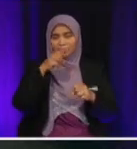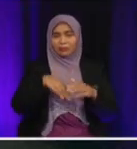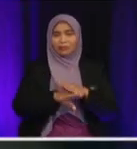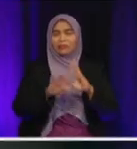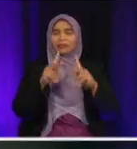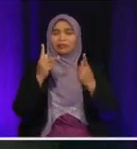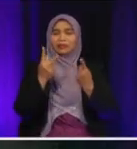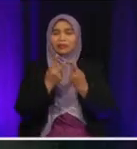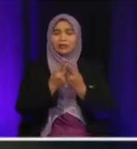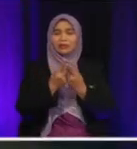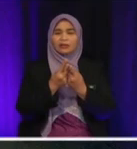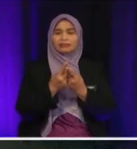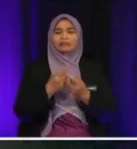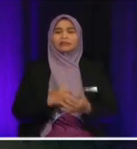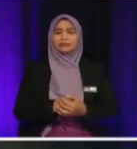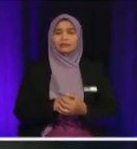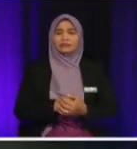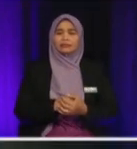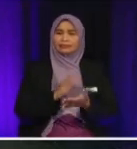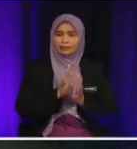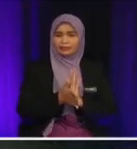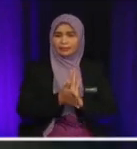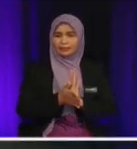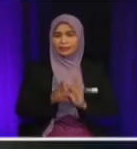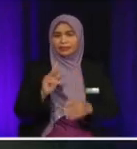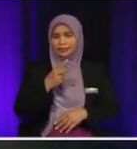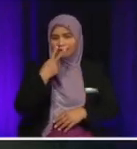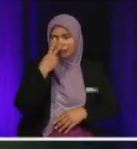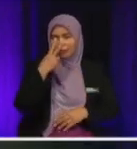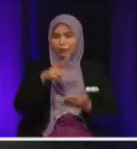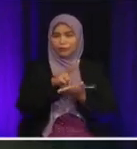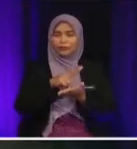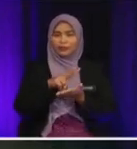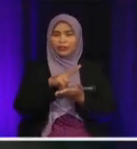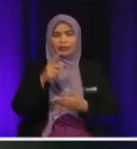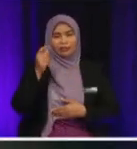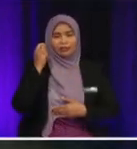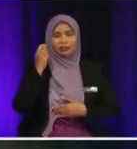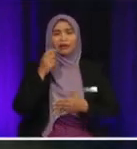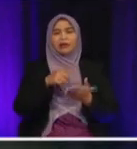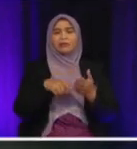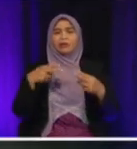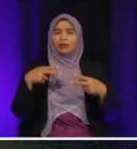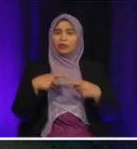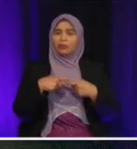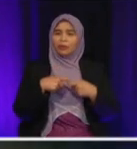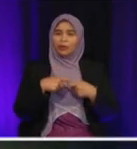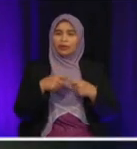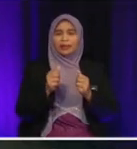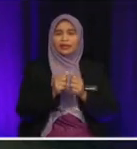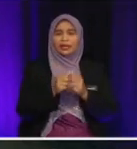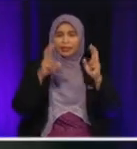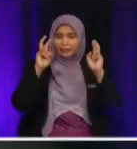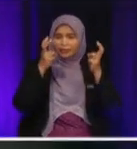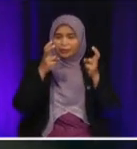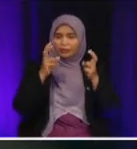Dan kita tertanya-tanya juga Ustaz, video tadi sebenarnya berkaitan dengan apa dan apa kaitan dengan tajuk kita pada hari ini Ustaz? Ya, satu